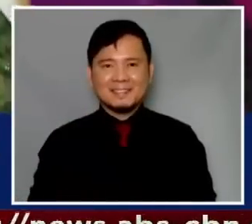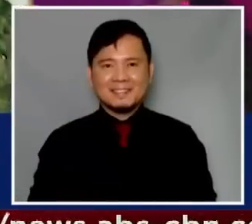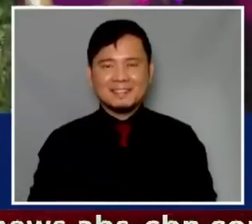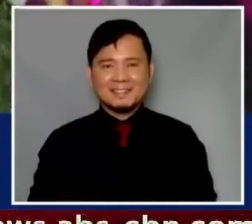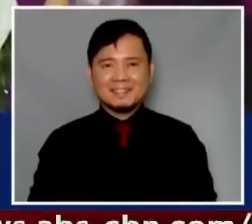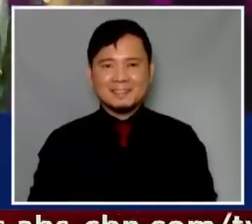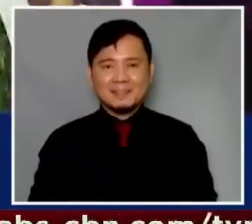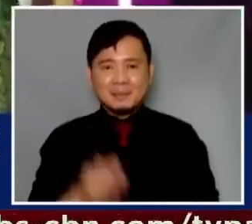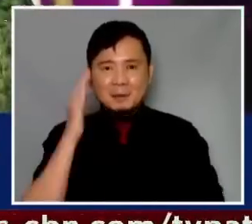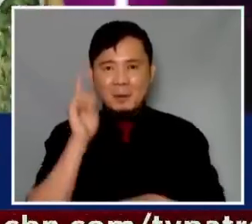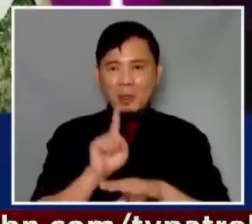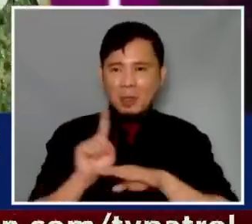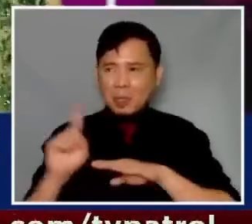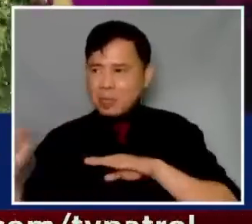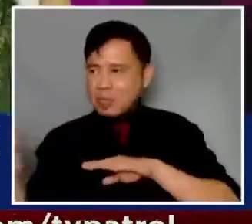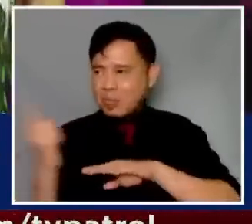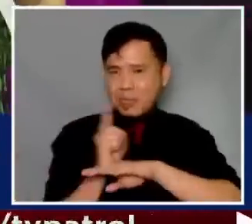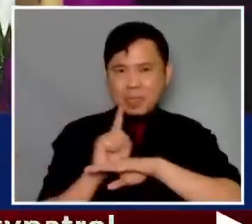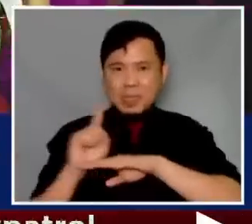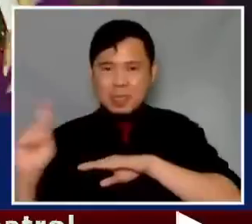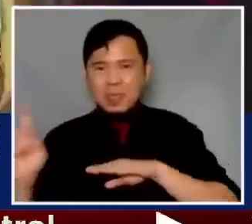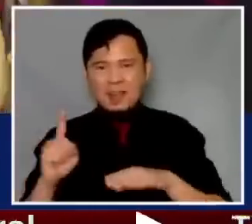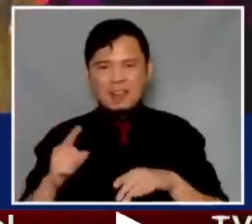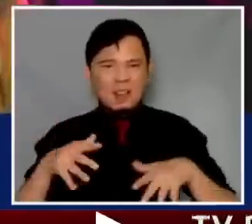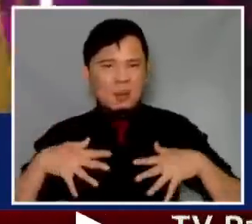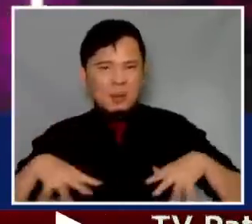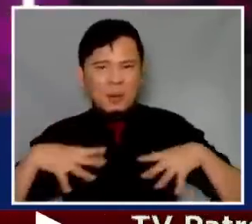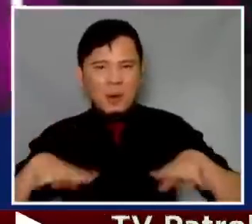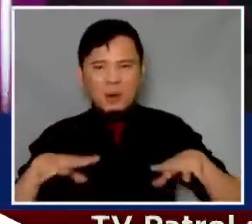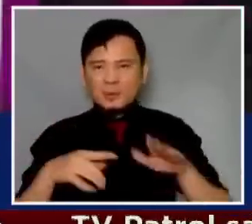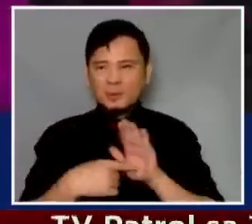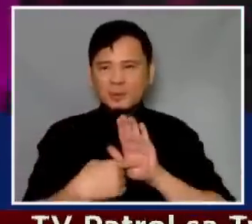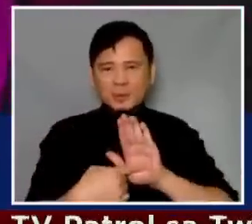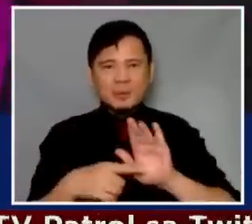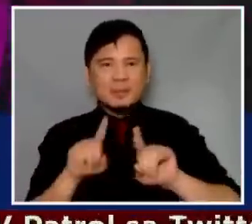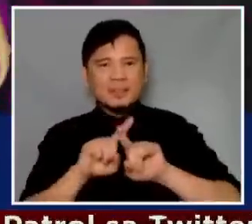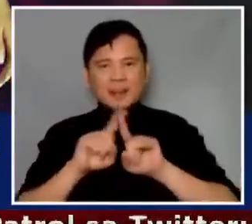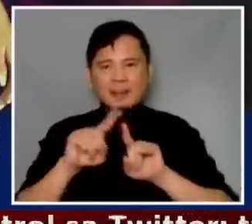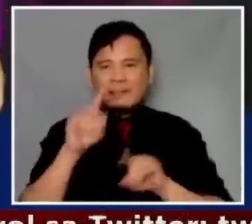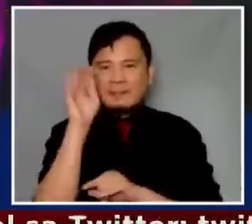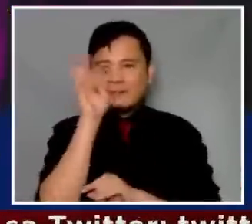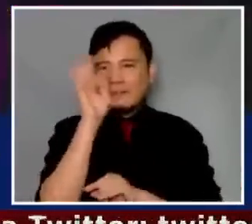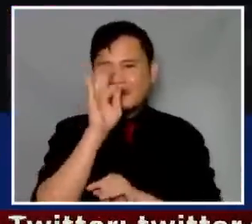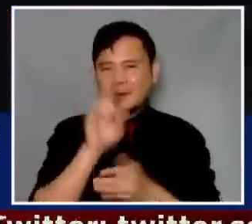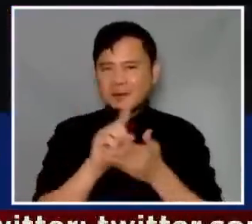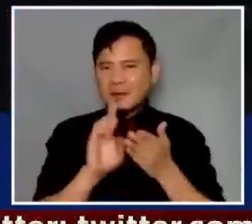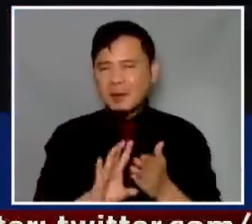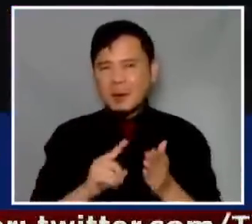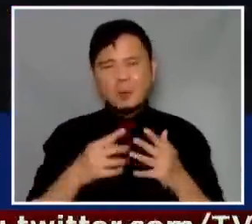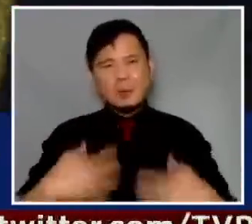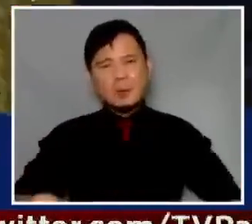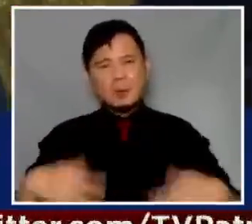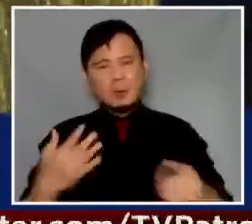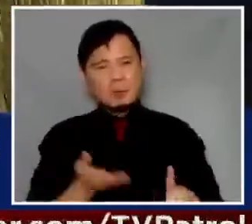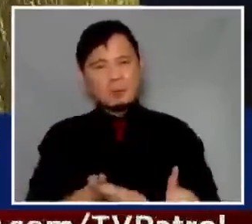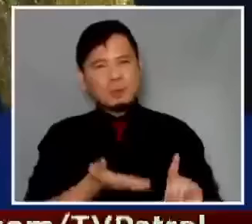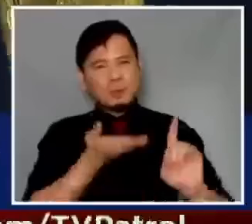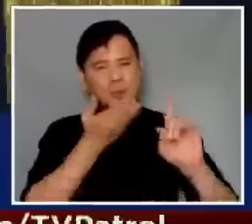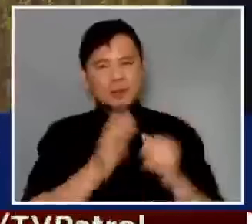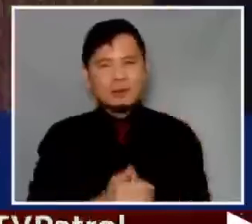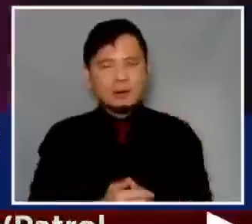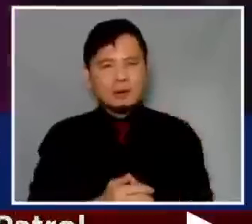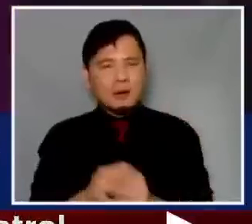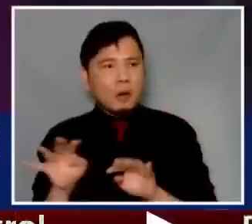Pagdating sa evening gown, ibinida ng candidates ang disenyo ng iba't ibang Filipino designers. Pasok sa mga agaw